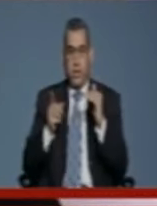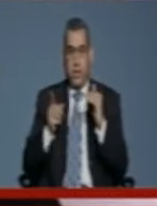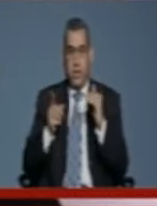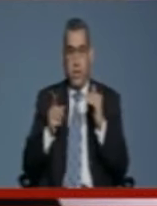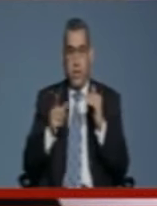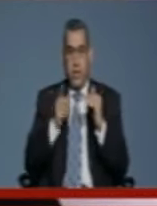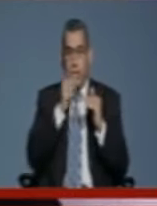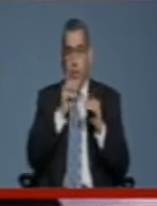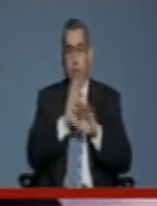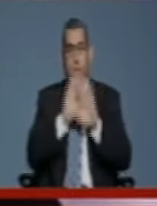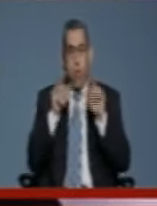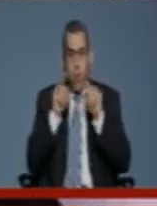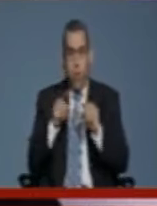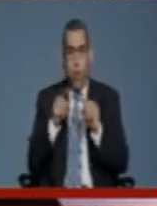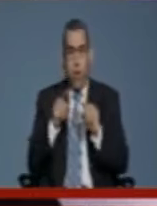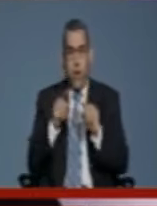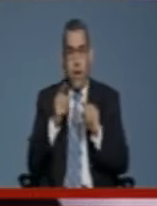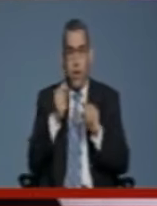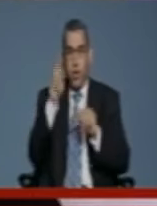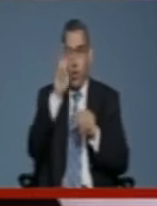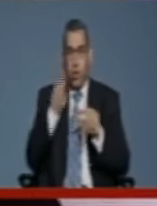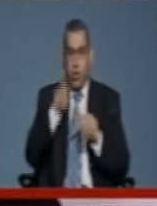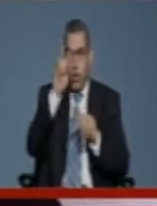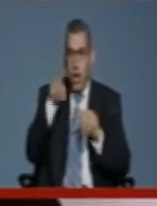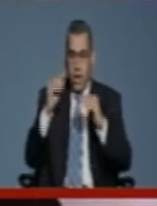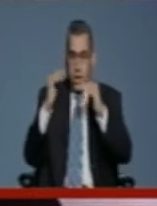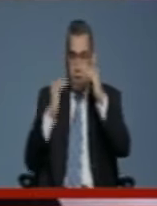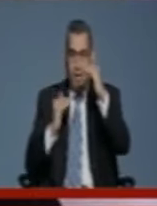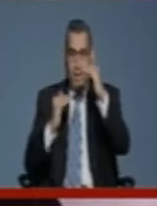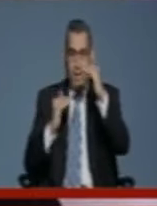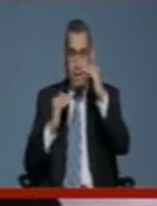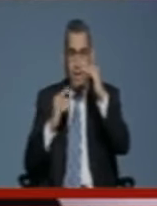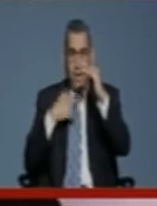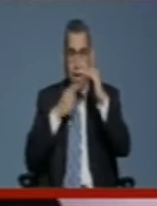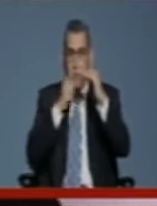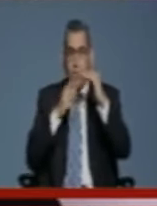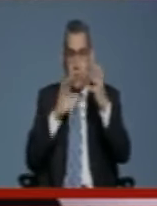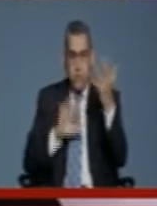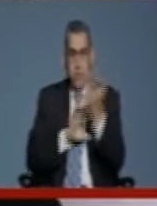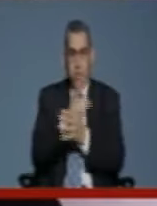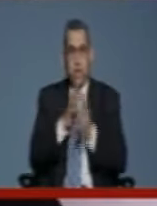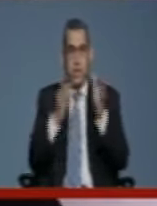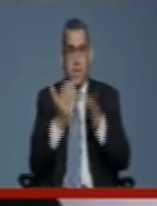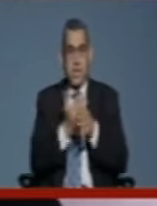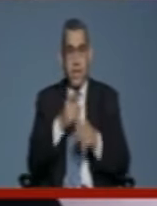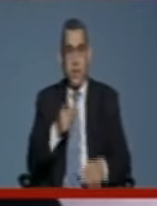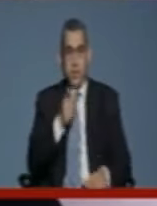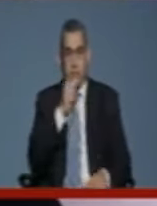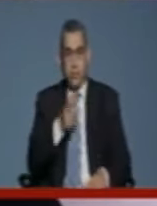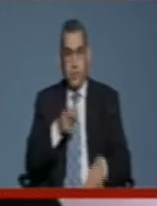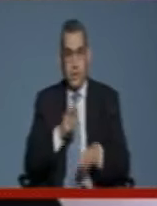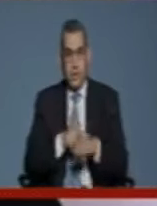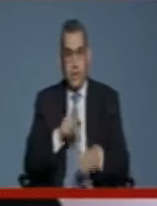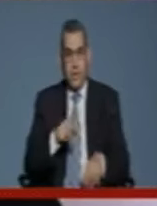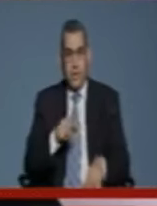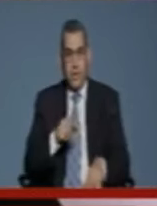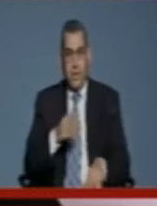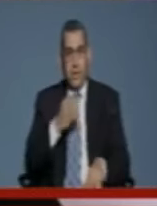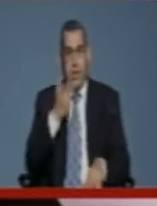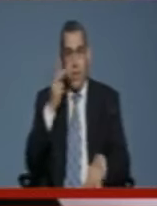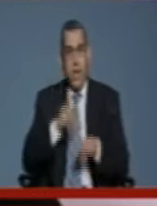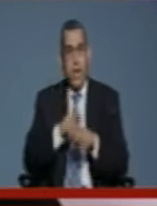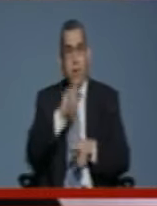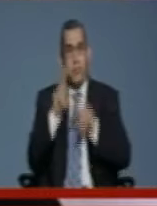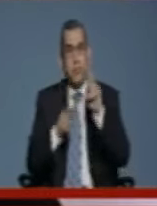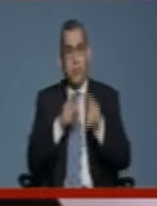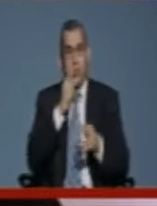ببساطه الحكايه، هي دي الحكايه كلها اللي عامله. طبعا حد يقول لي طب ما انتوا